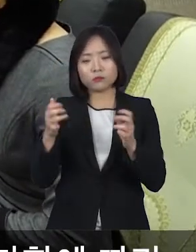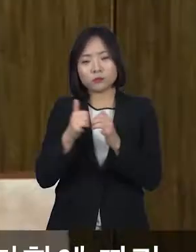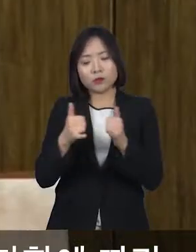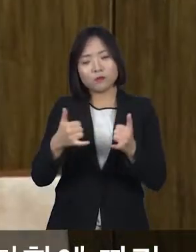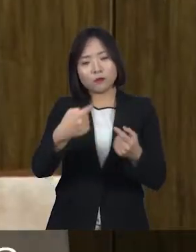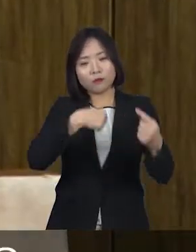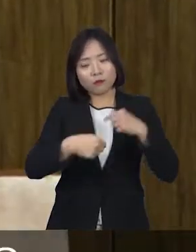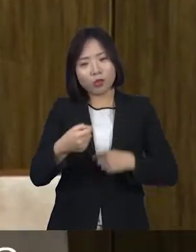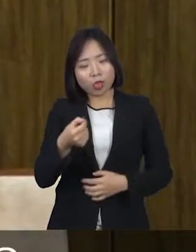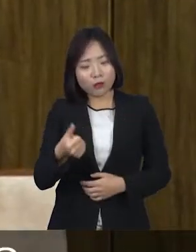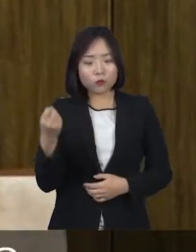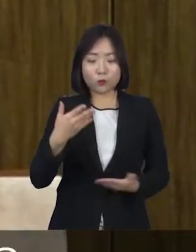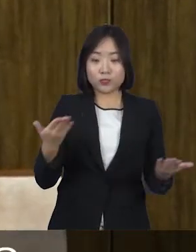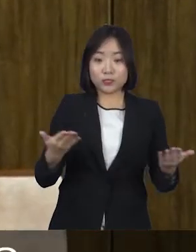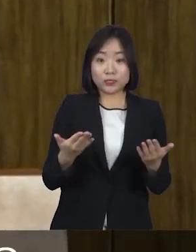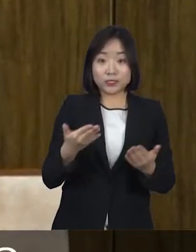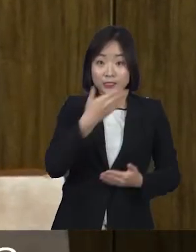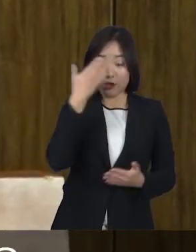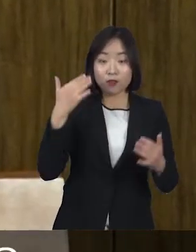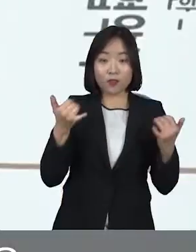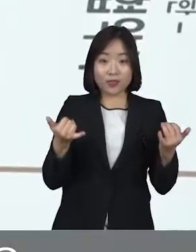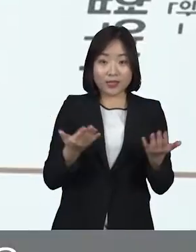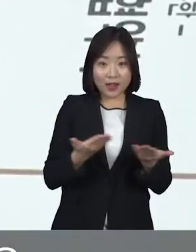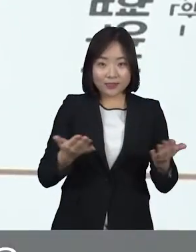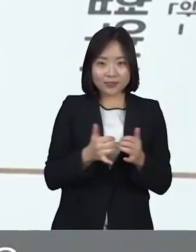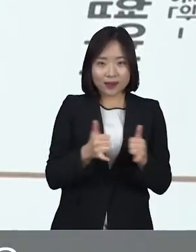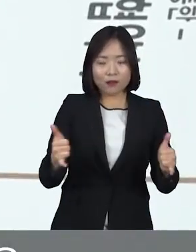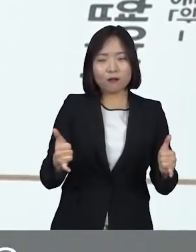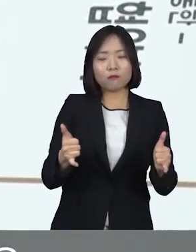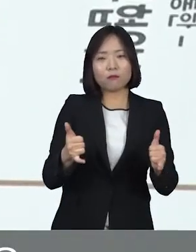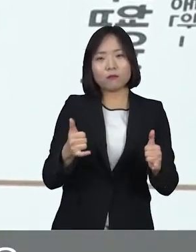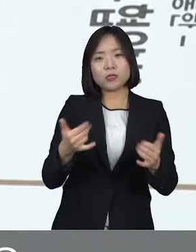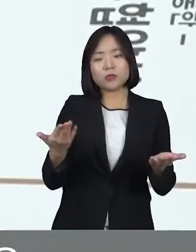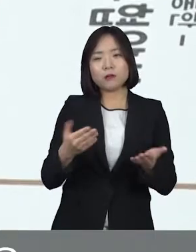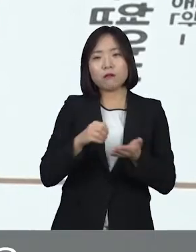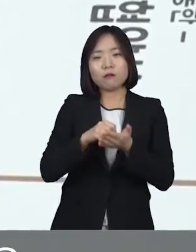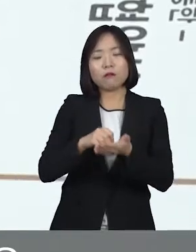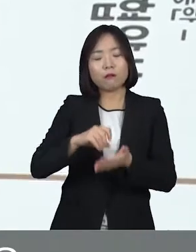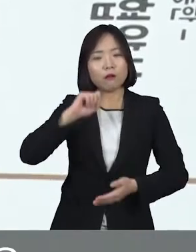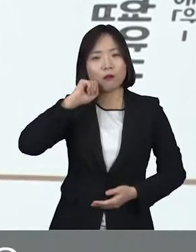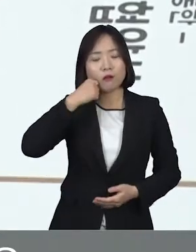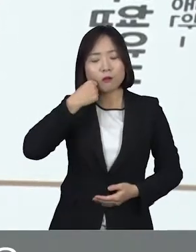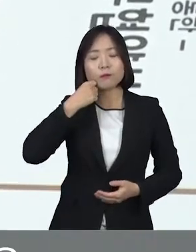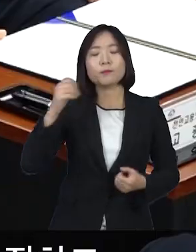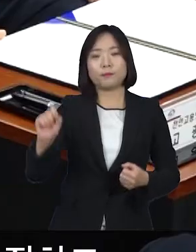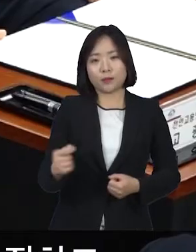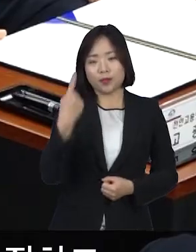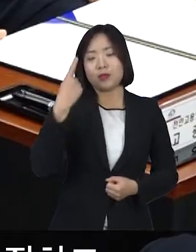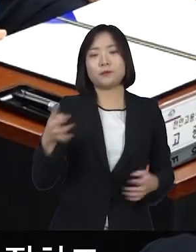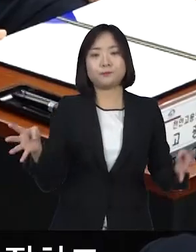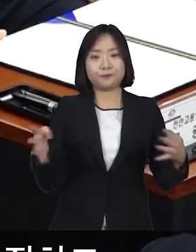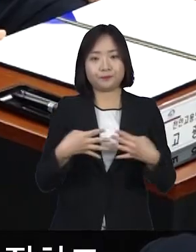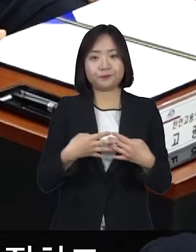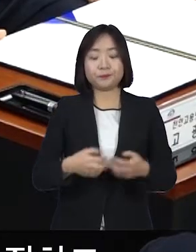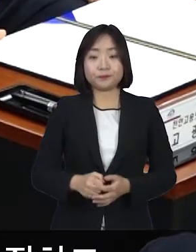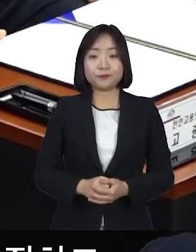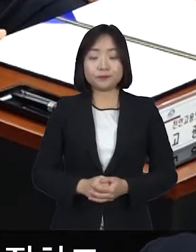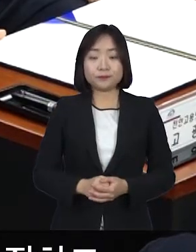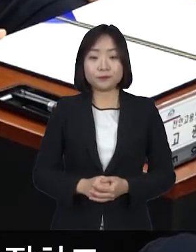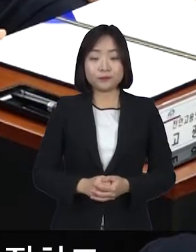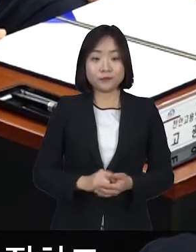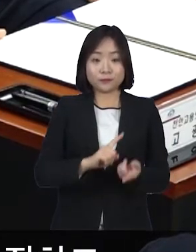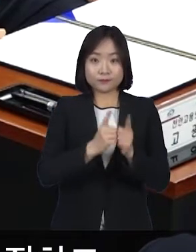따라 중소기업의 원활한 성장과 청년의 고용 촉진을 위해 체결하게 됐는데요. 이날 양